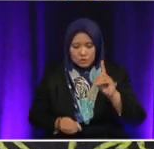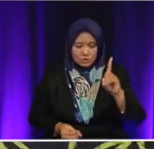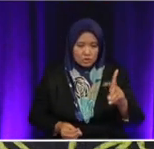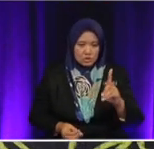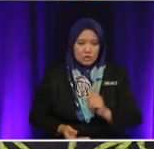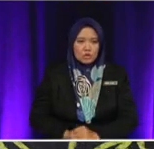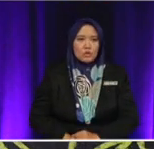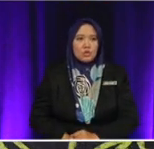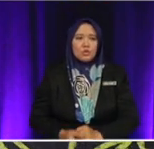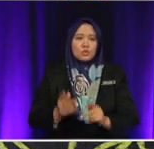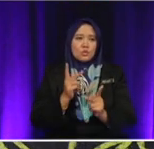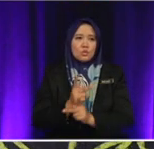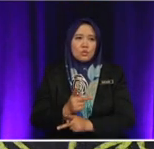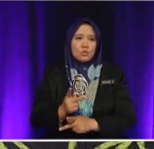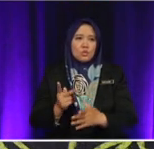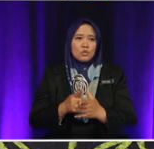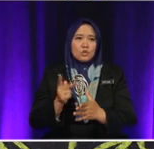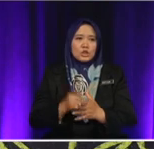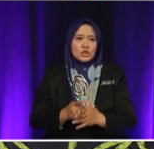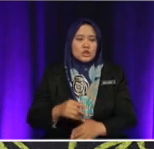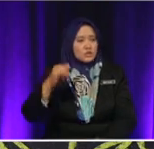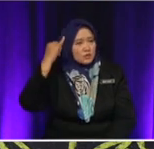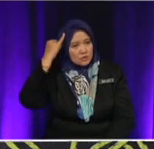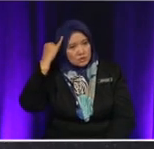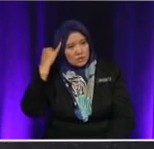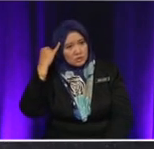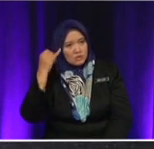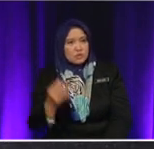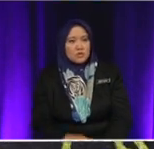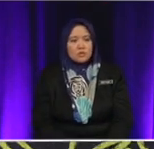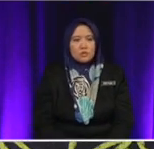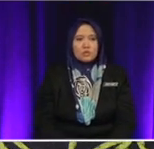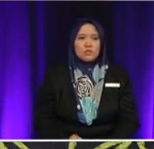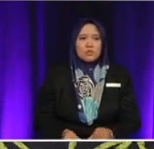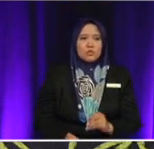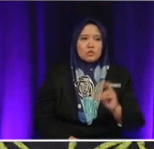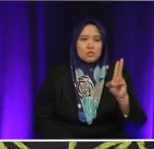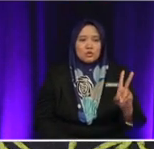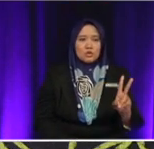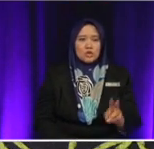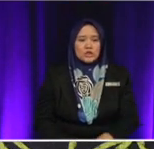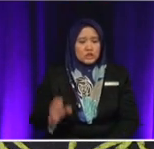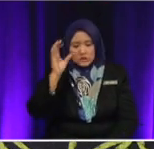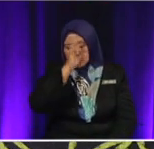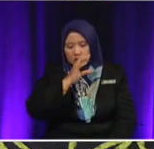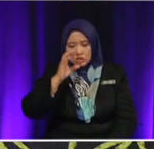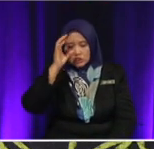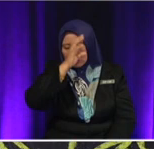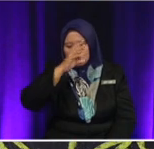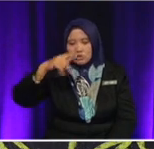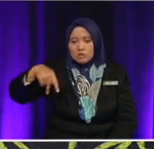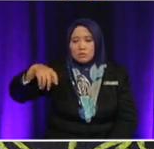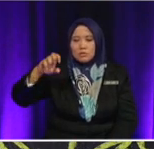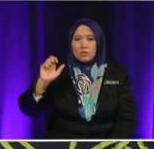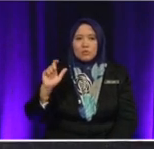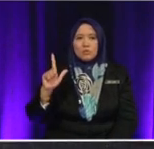meminta pandangan mereka ketika berinteraksi atau berbincang hal perniagaan. Faedah yang kedua, mencari peluang. Terdapat jaringan yang beri